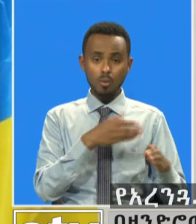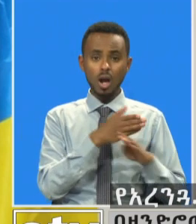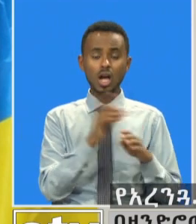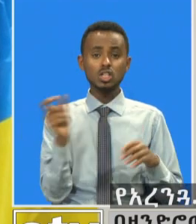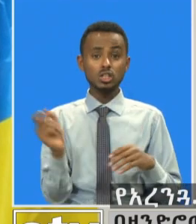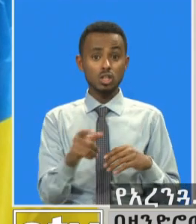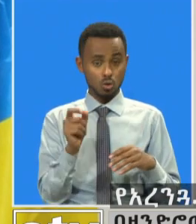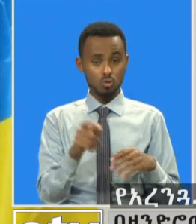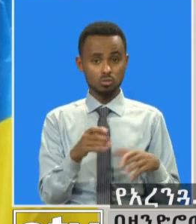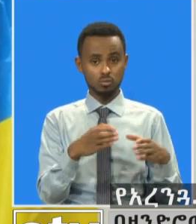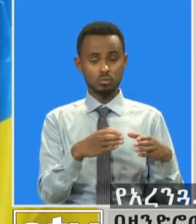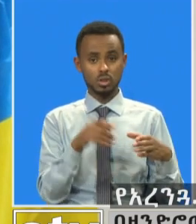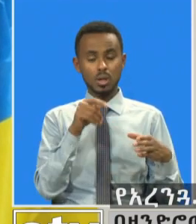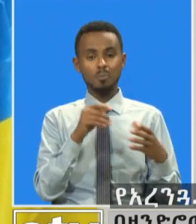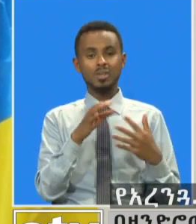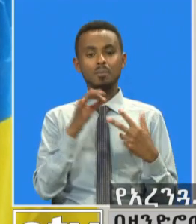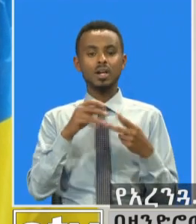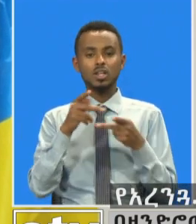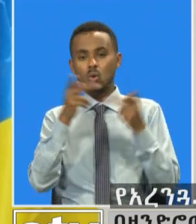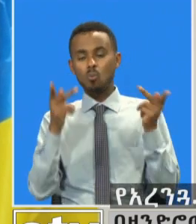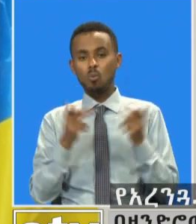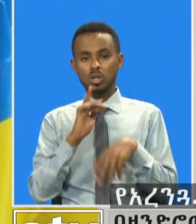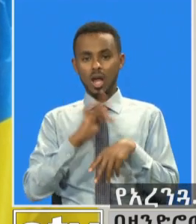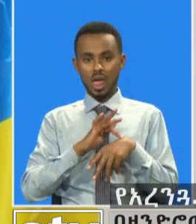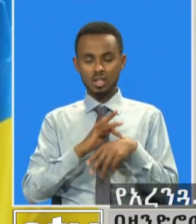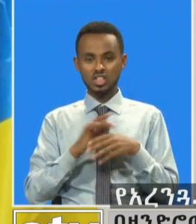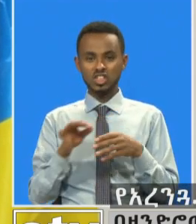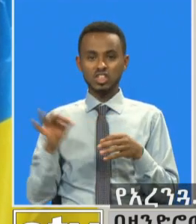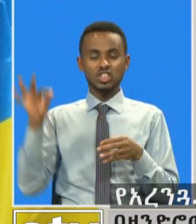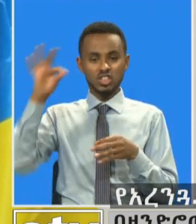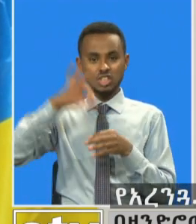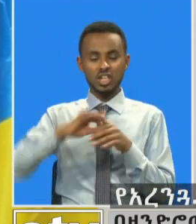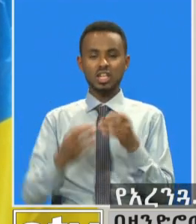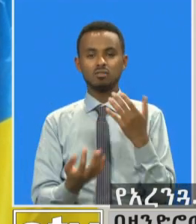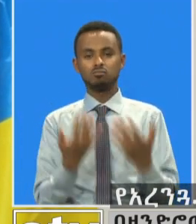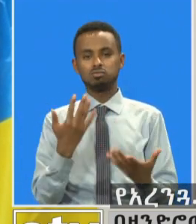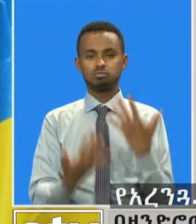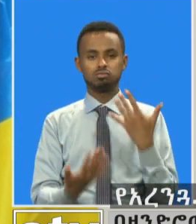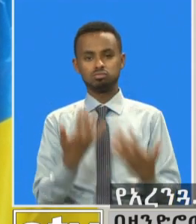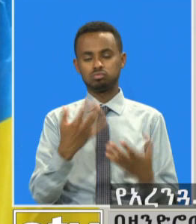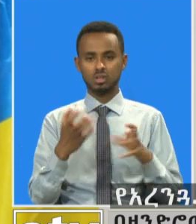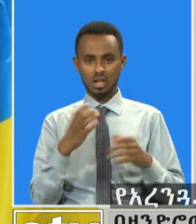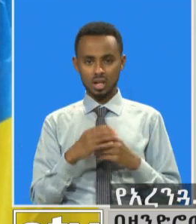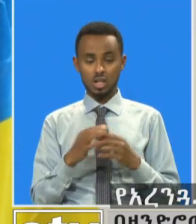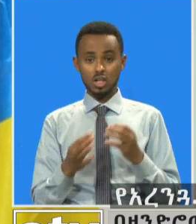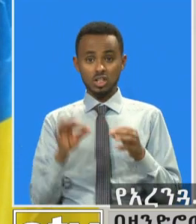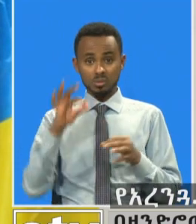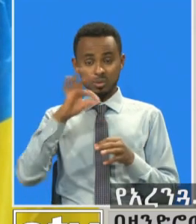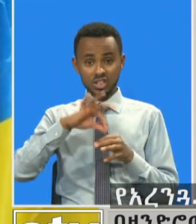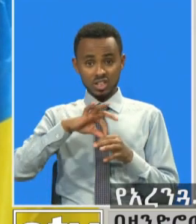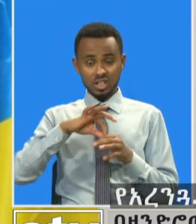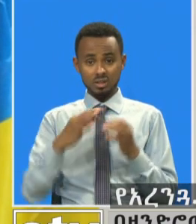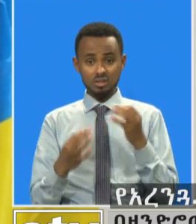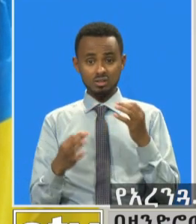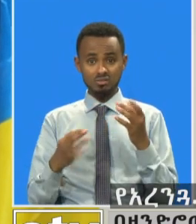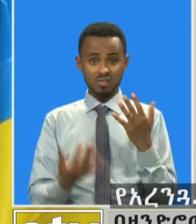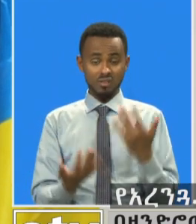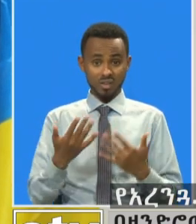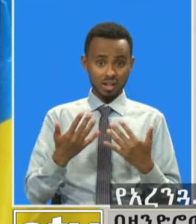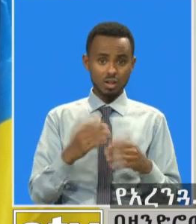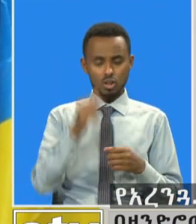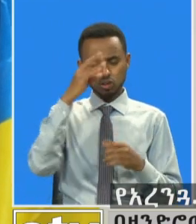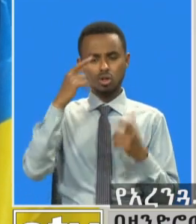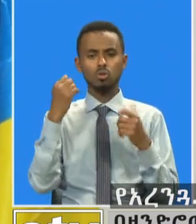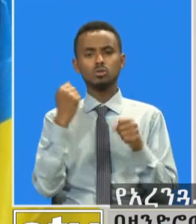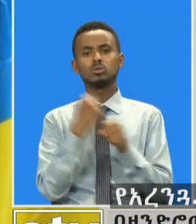ዘሩ በተመረጠ ቦታ ላይ ችግኝ እንዲፈላ ይደረጋል። በችግኝ ማፍራት ስራ ላይ ሰዎች ናቸው የሚሰሩት። የስራ